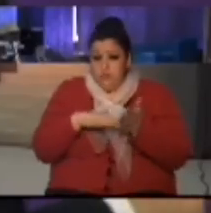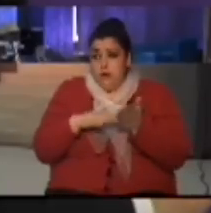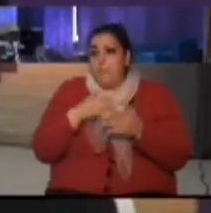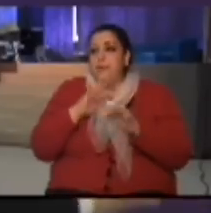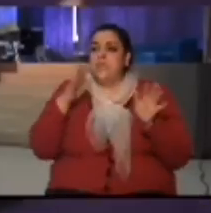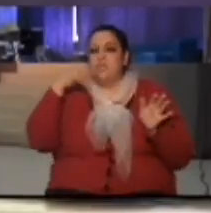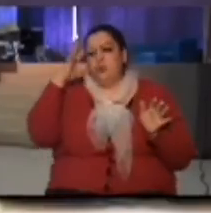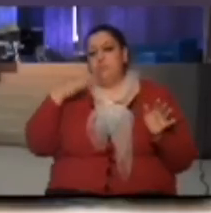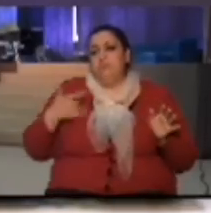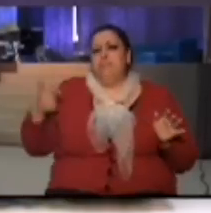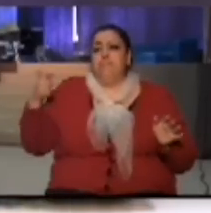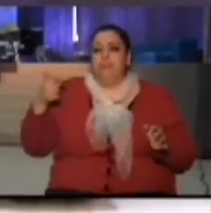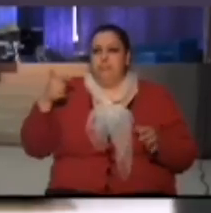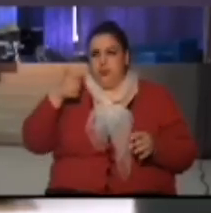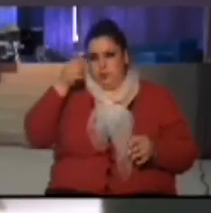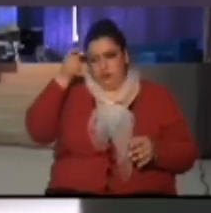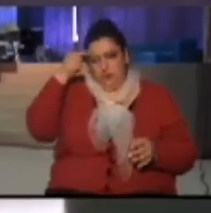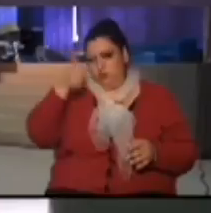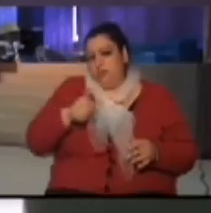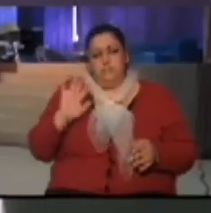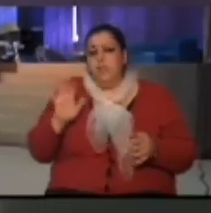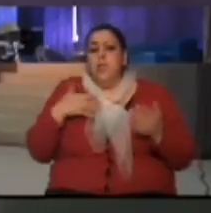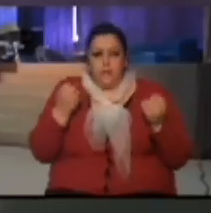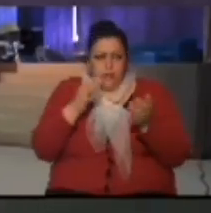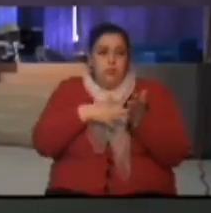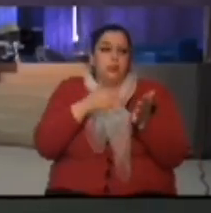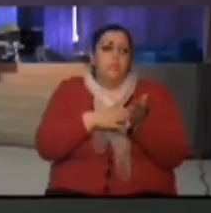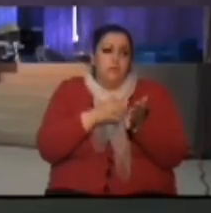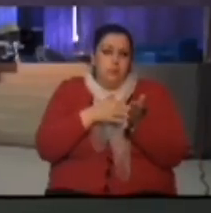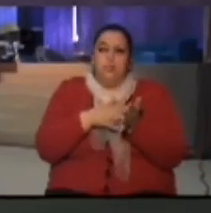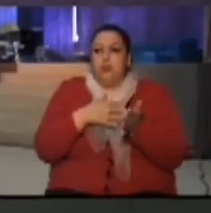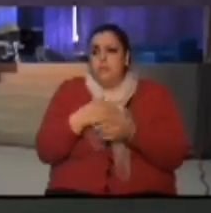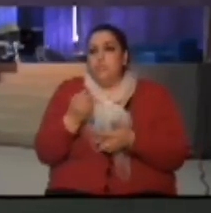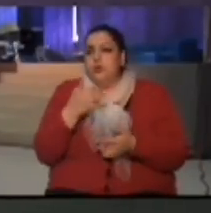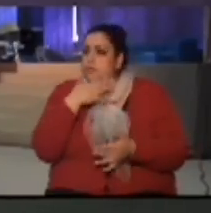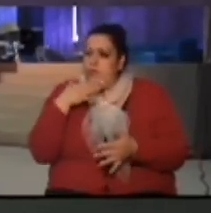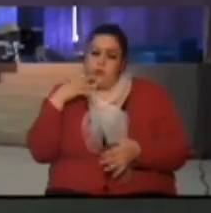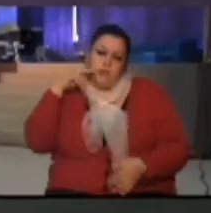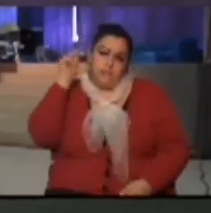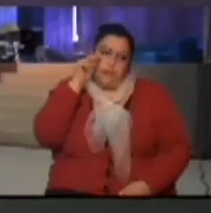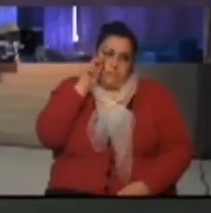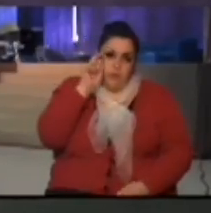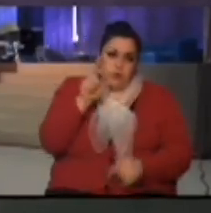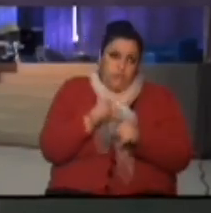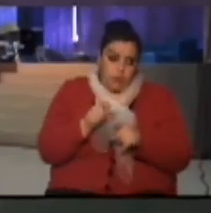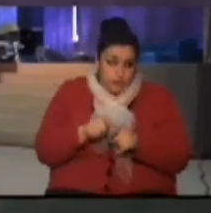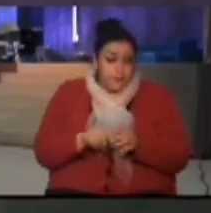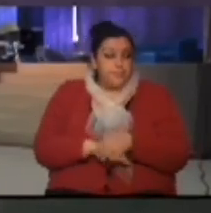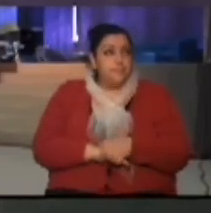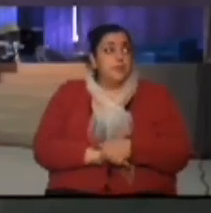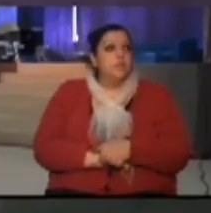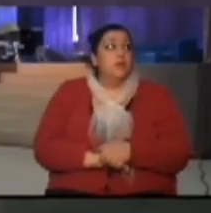եմ, ես մինչև օրը սովորում եմ, ու դա ինձ շատ-շատ օգնում է։ Նենց որ ուզում եմ քեզ